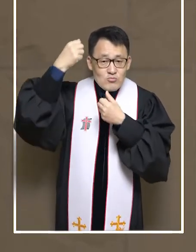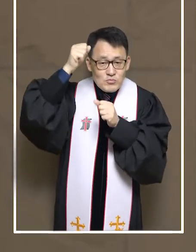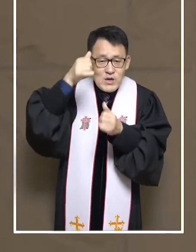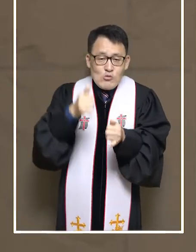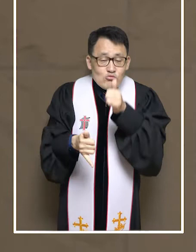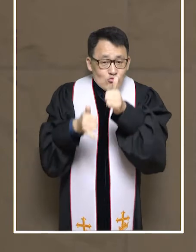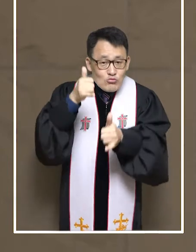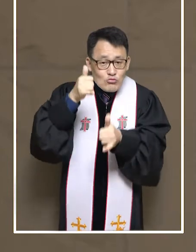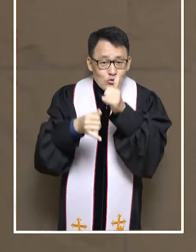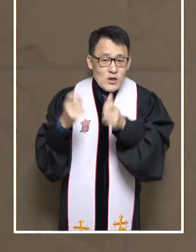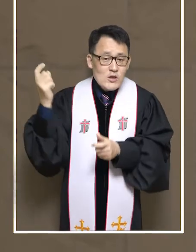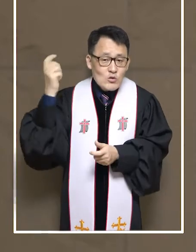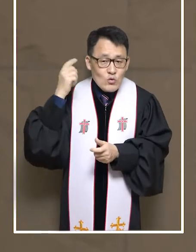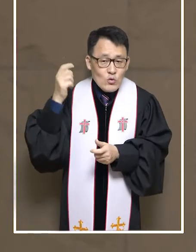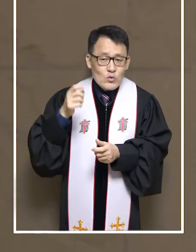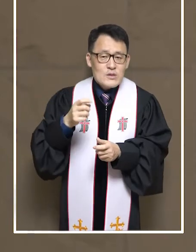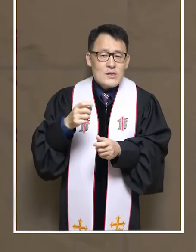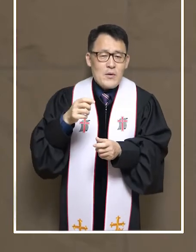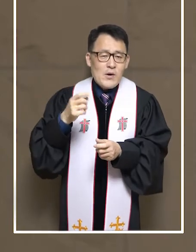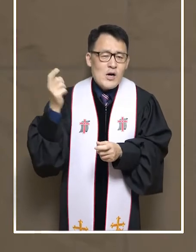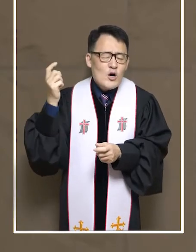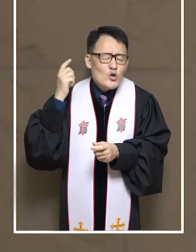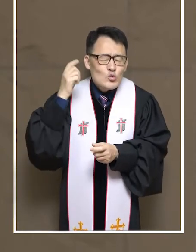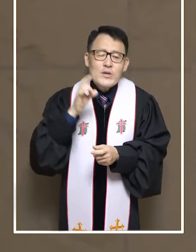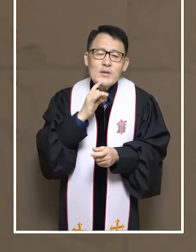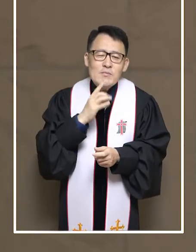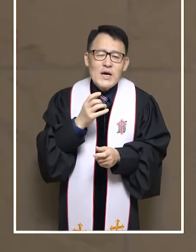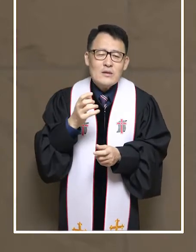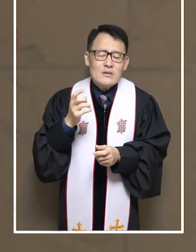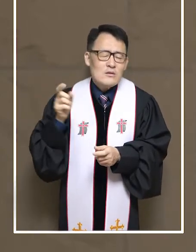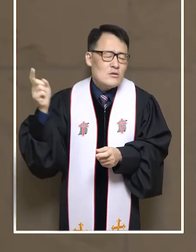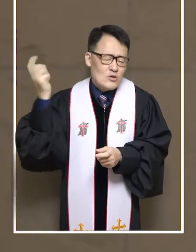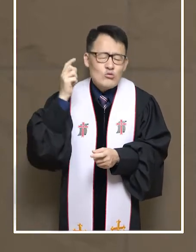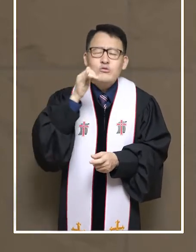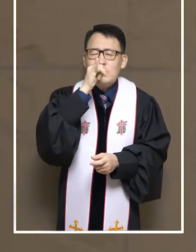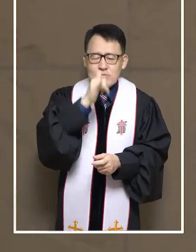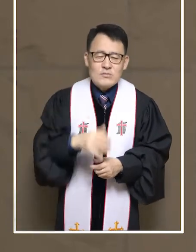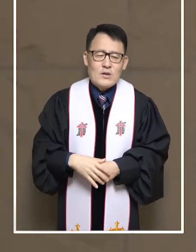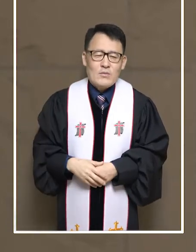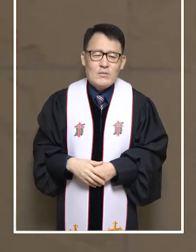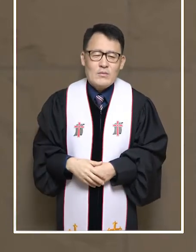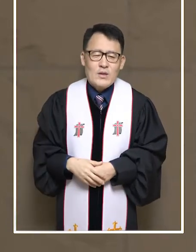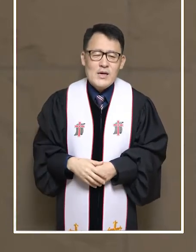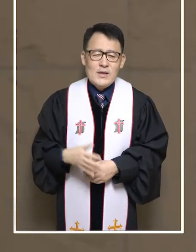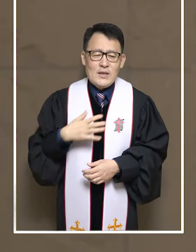신고 있어서 심지어 그들의 발자국 소리조차 들을 수 없었다.